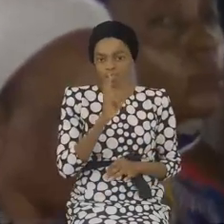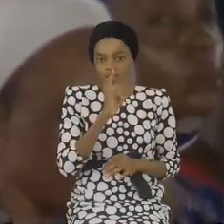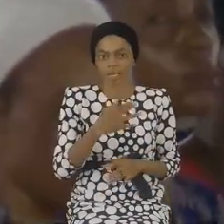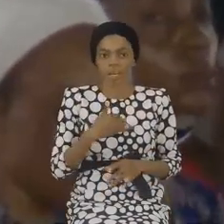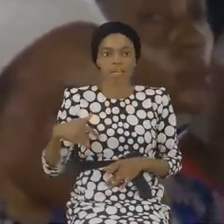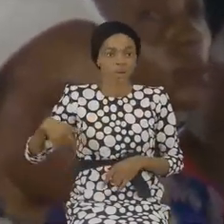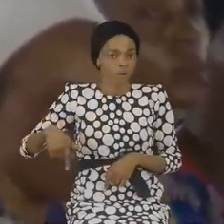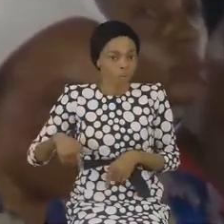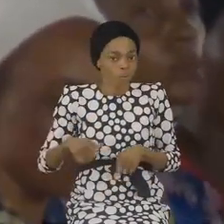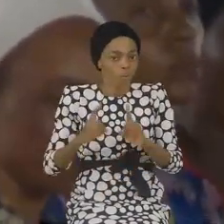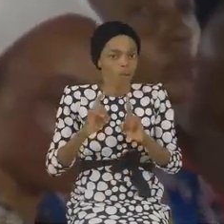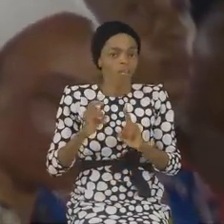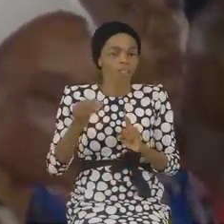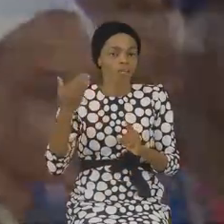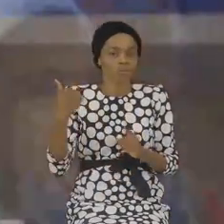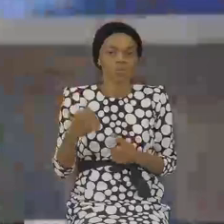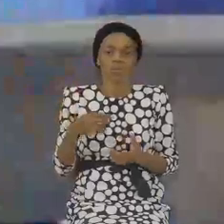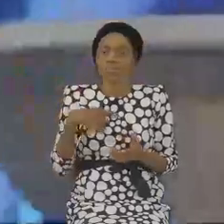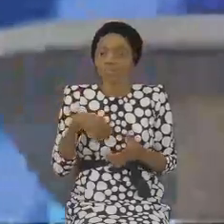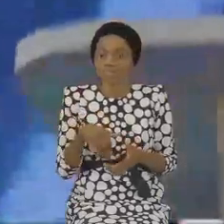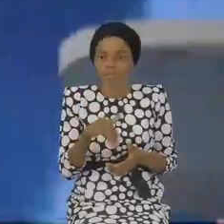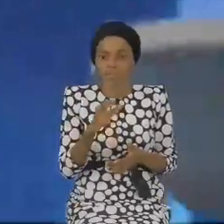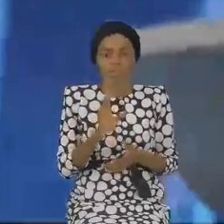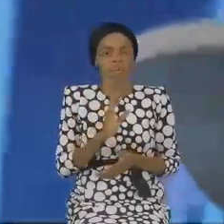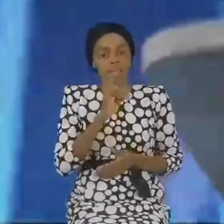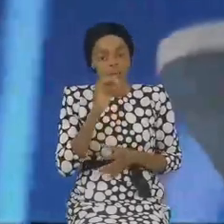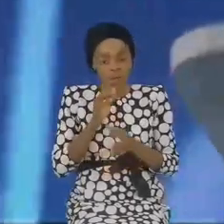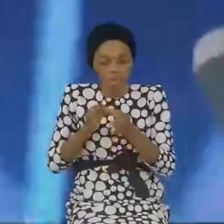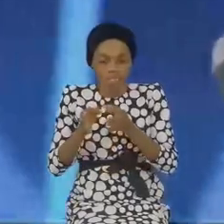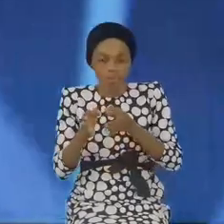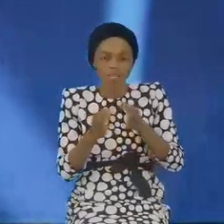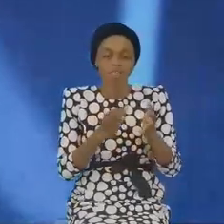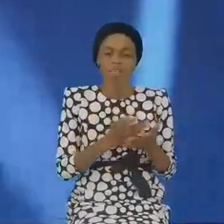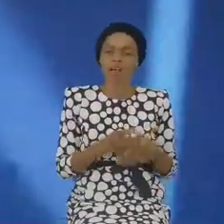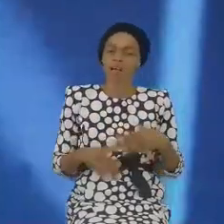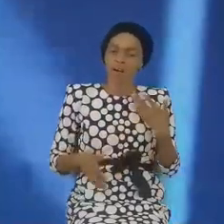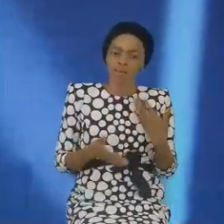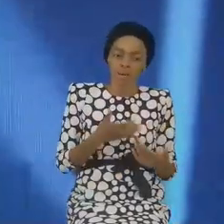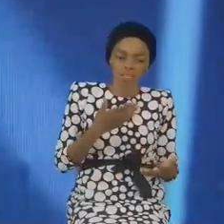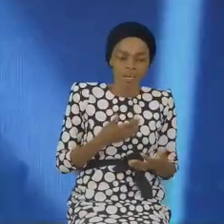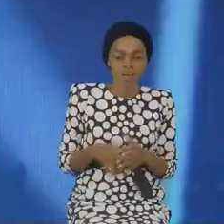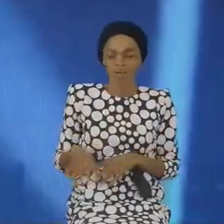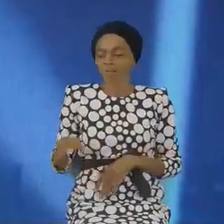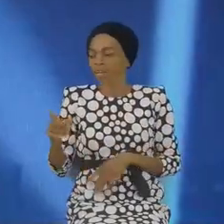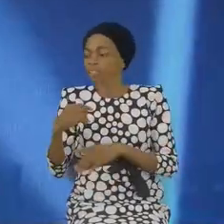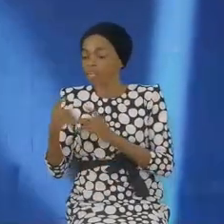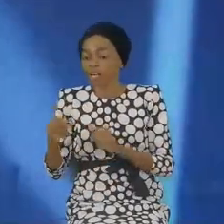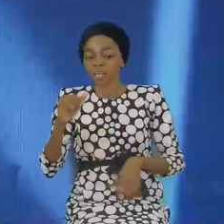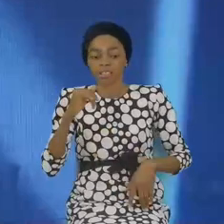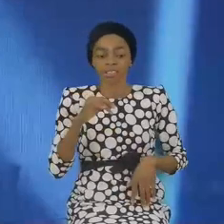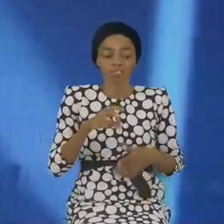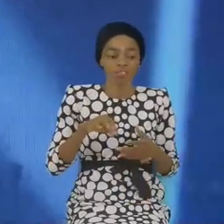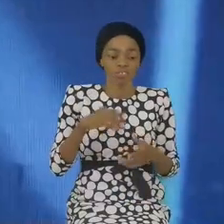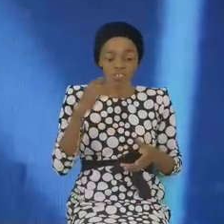Et pendant qu'ils argumentaient et débattaient, s'ils sont là-bas ou pas là-bas, s'ils étaient